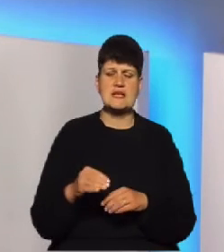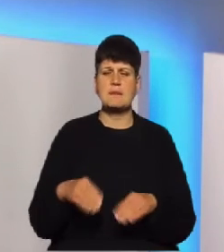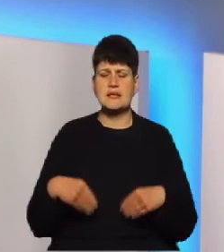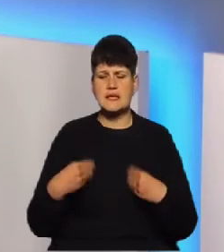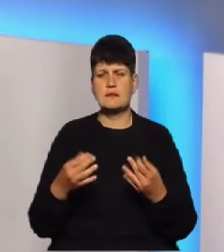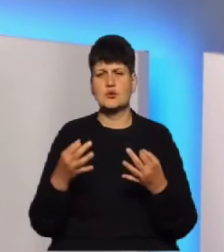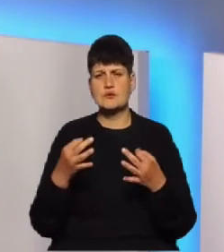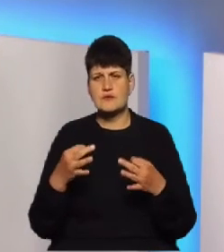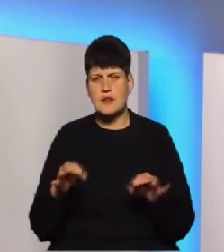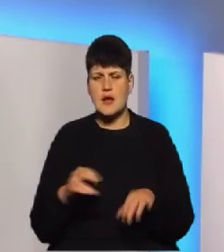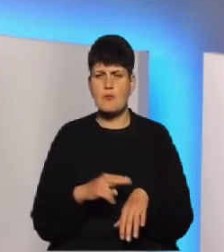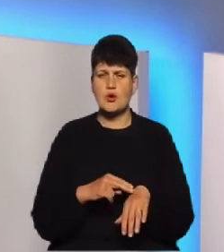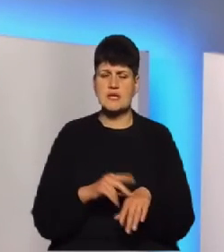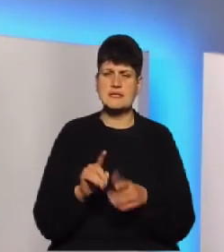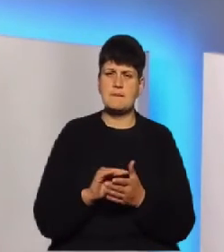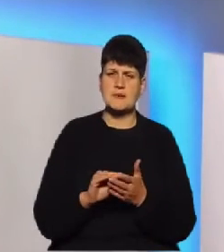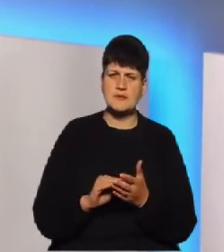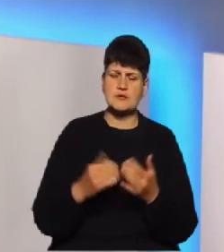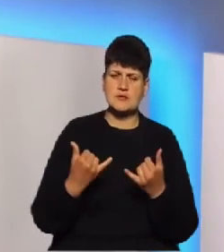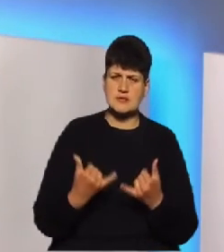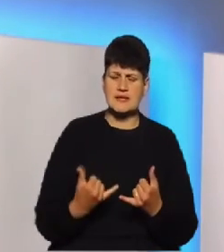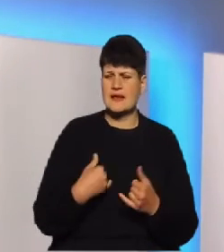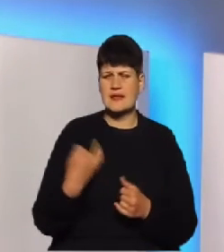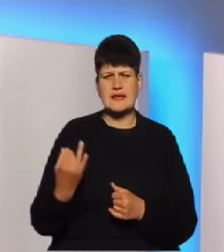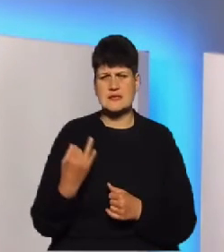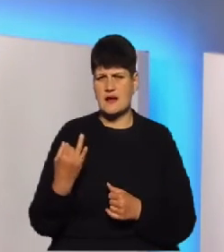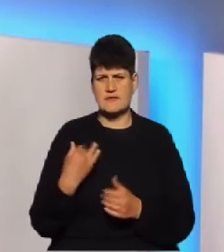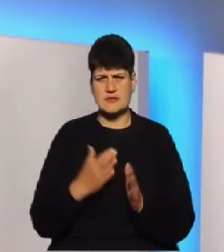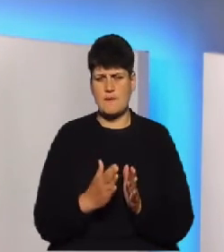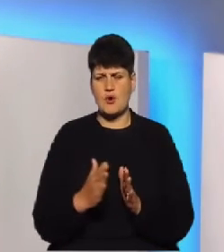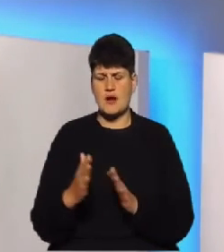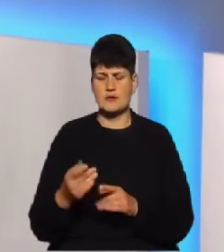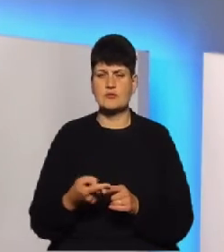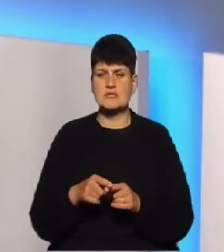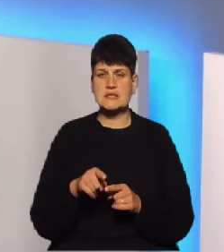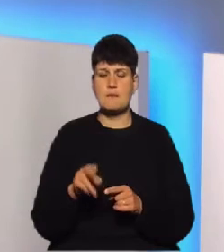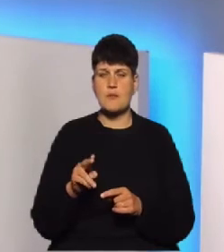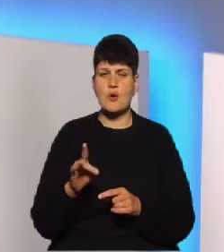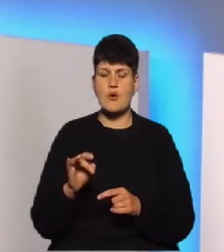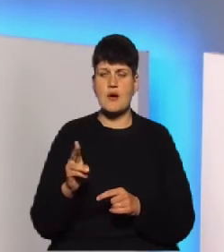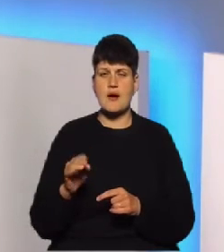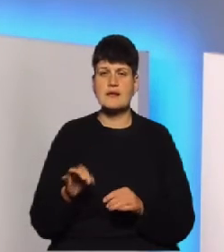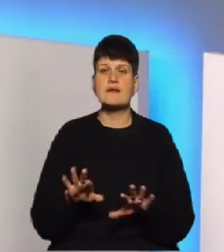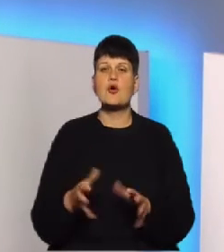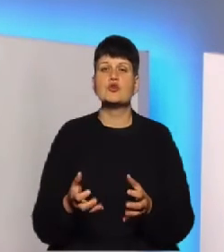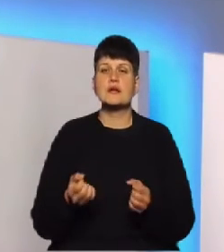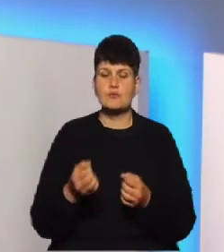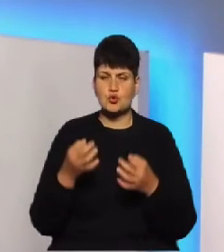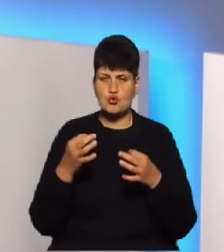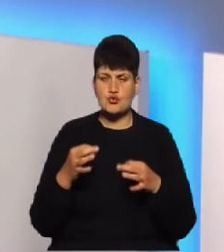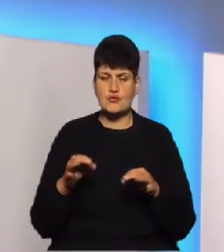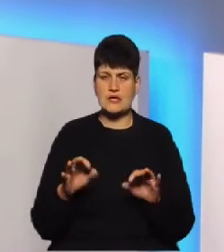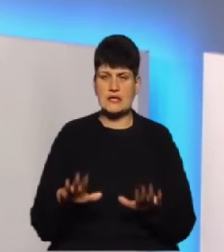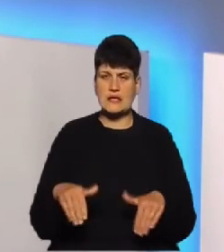напевно, щось підписує. Я, чесно кажучи, не дуже зараз цікавився порядком цих прокатів, як вони отримують дозволи на надання прокату